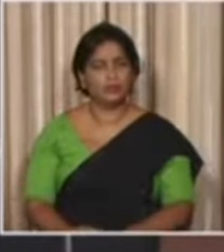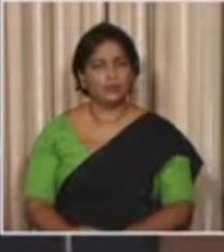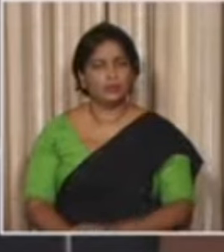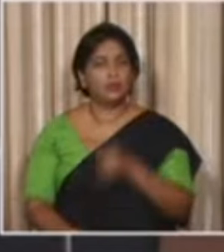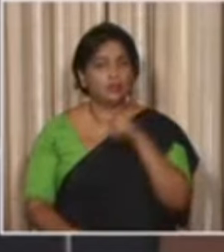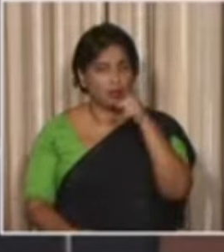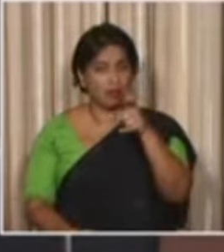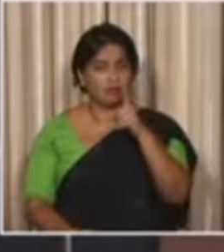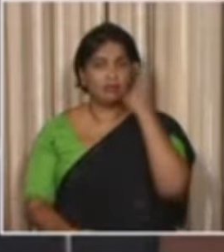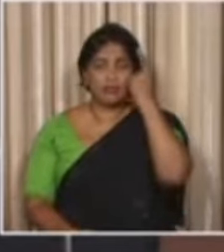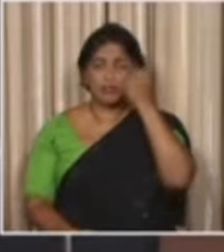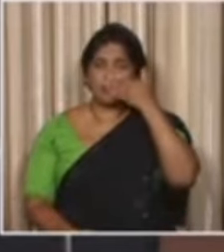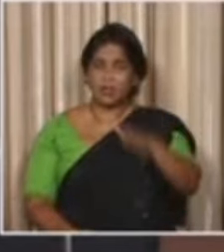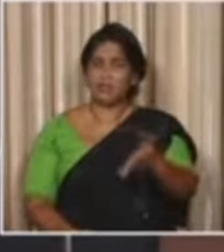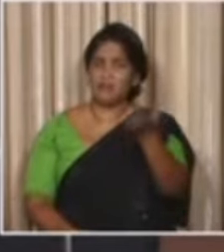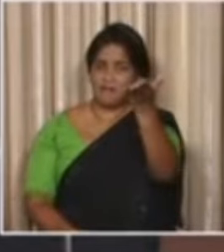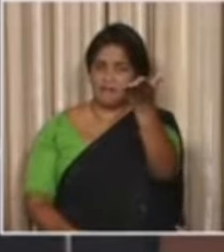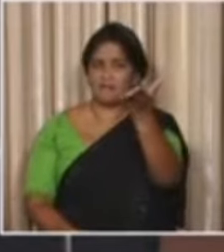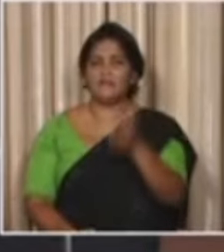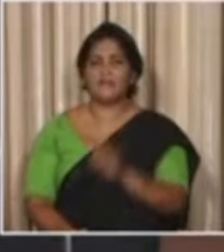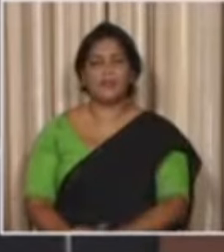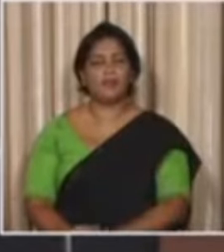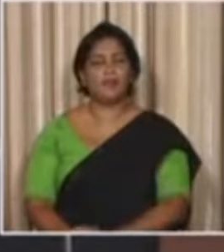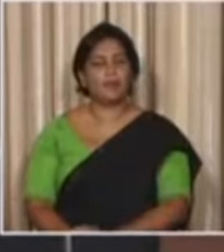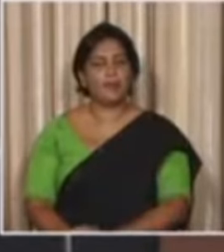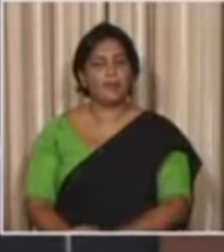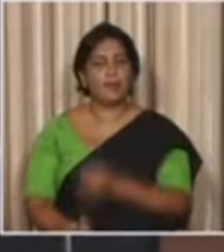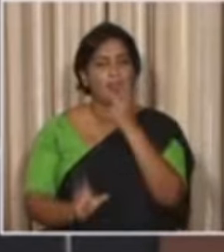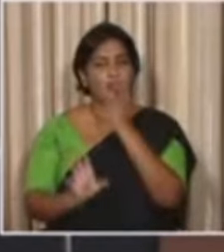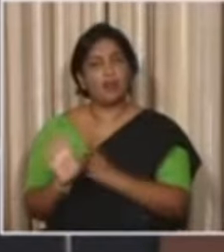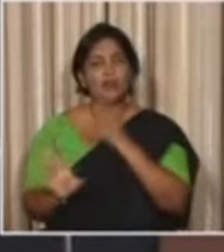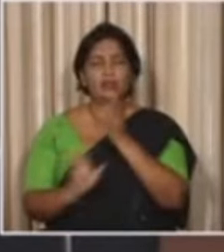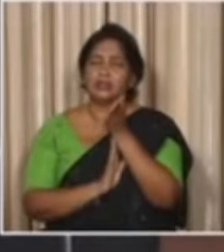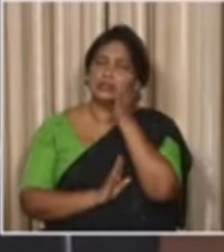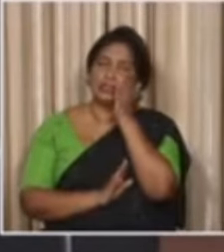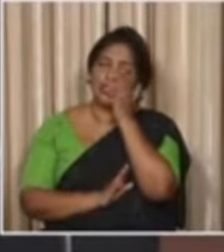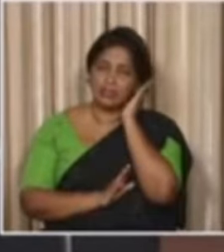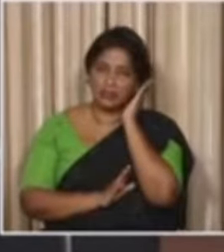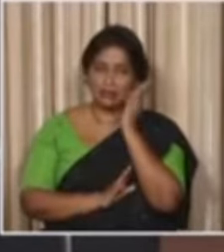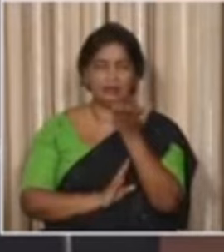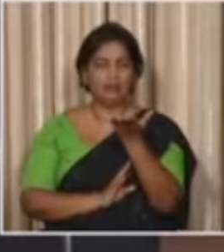ඔබතුමාට තියෙනවා ඊට වඩා හැකියාව. මේගොල්ලෝ අවුරුදු 3ක් බුදීගෙන හිටියා.